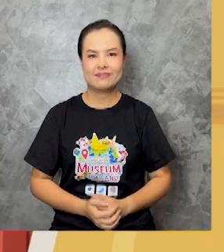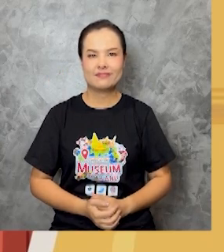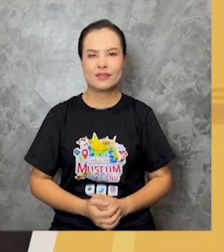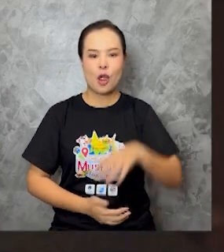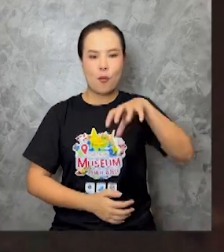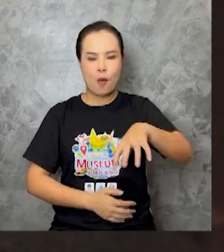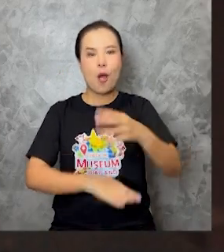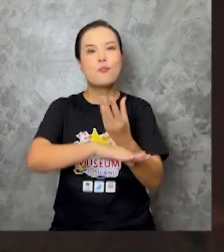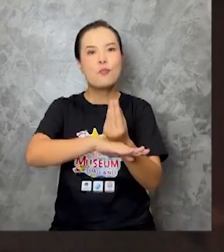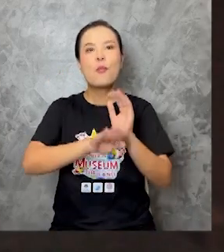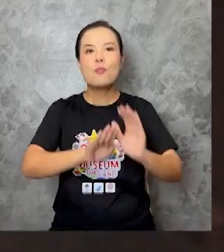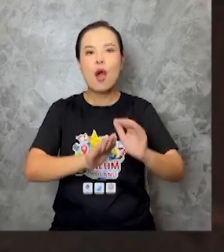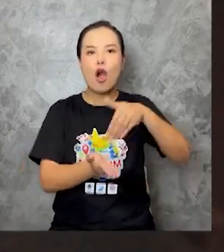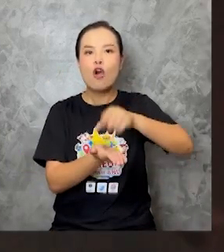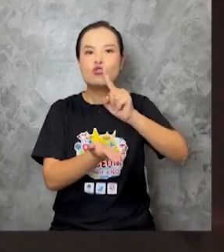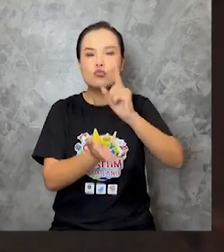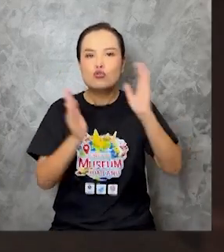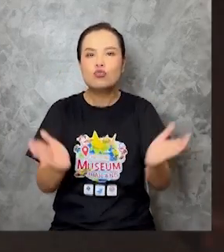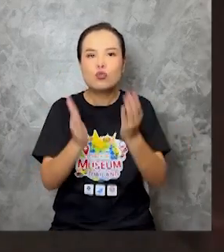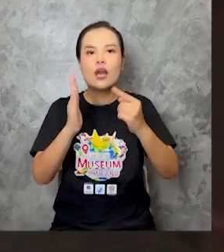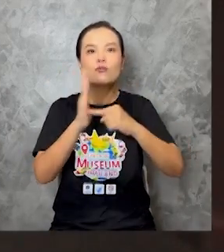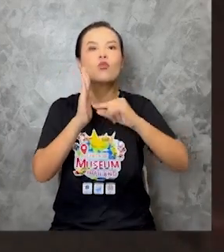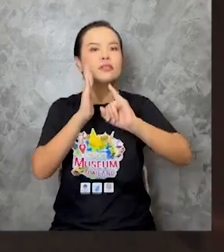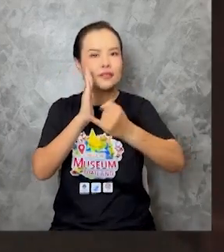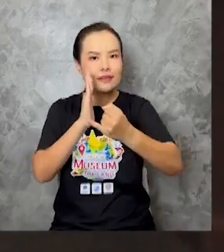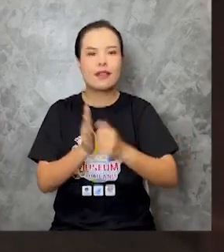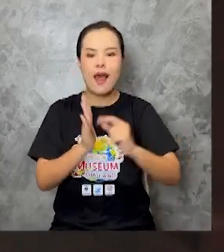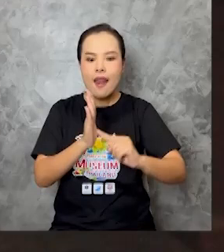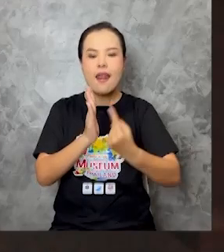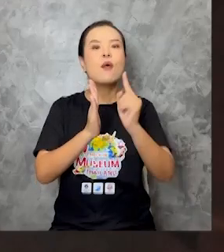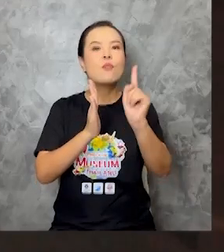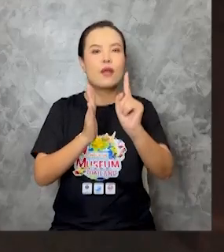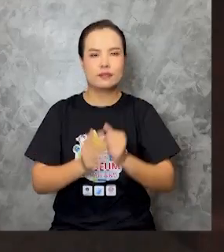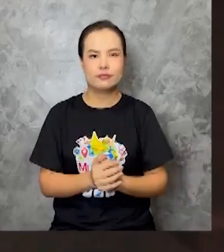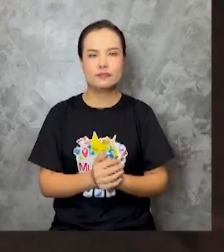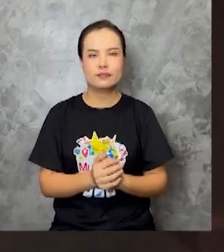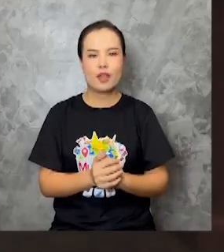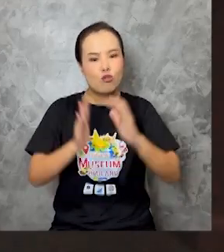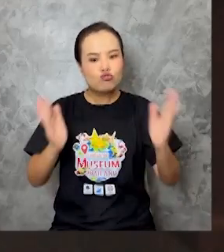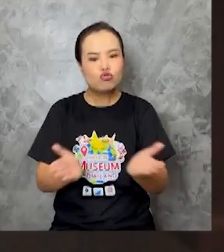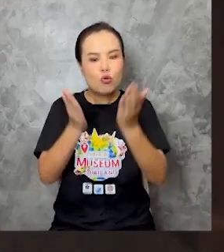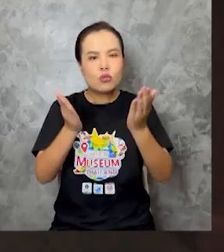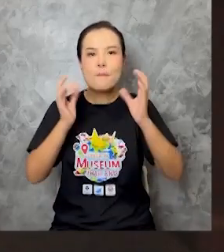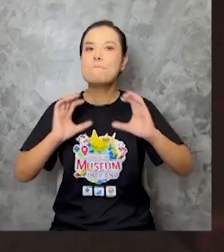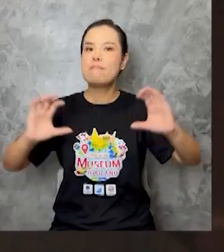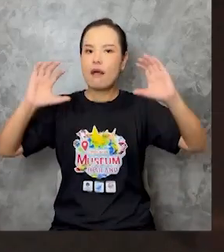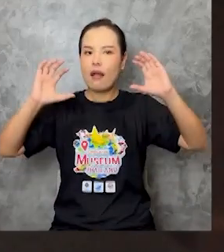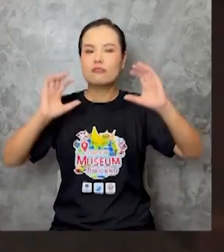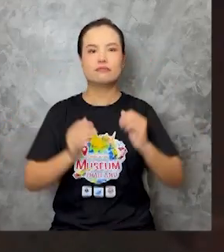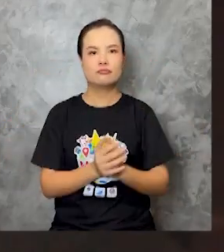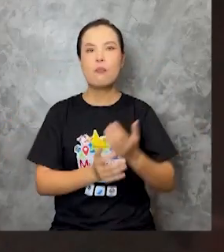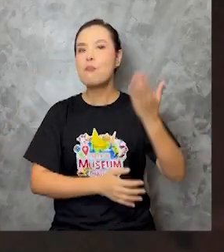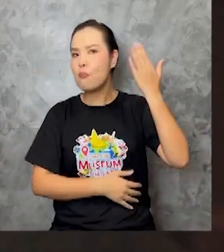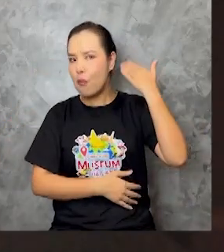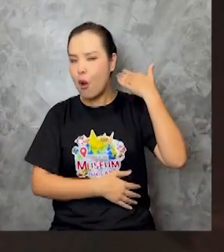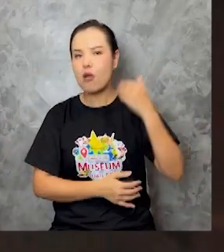พิพิธภัณฑ์อัญมณีเนี่ยอยู่ในศูนย์ส่งเสริมอัญมณีจังหวัดจันทบุรีนะครับจุดเริ่มต้นเลยก็เกิดจากการส่งเสริมโดยภาครัฐซึ่งภา